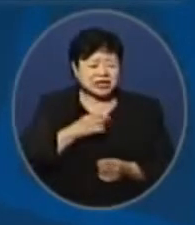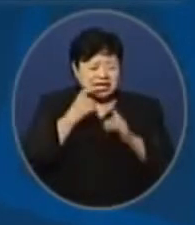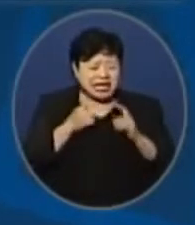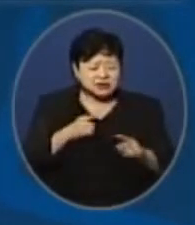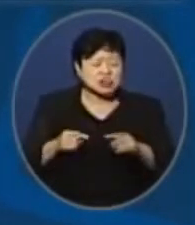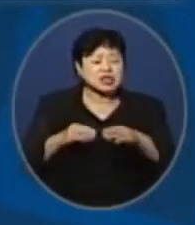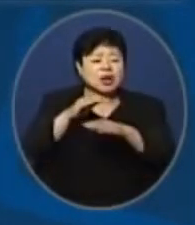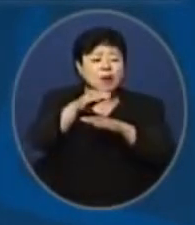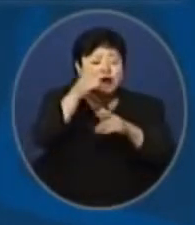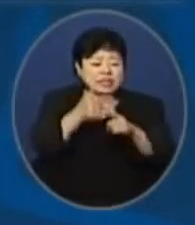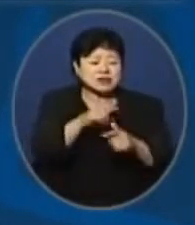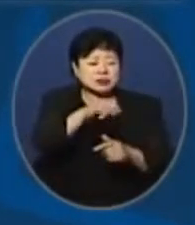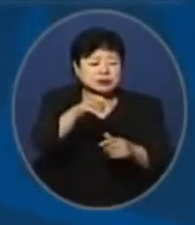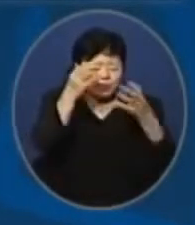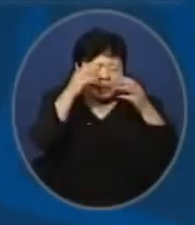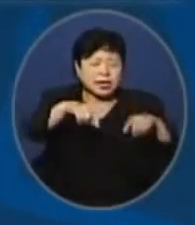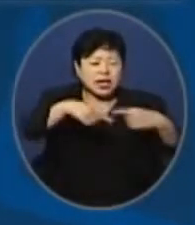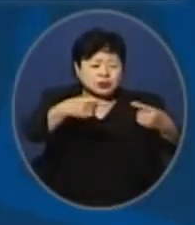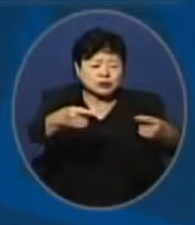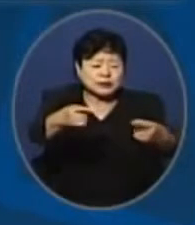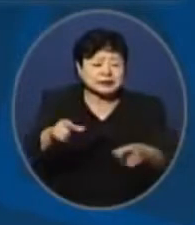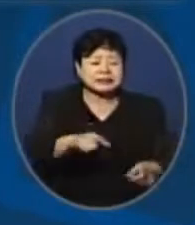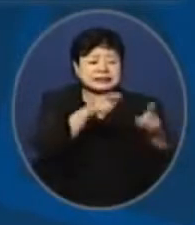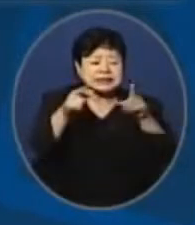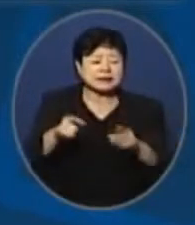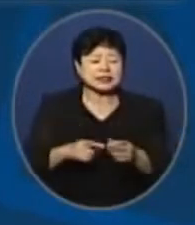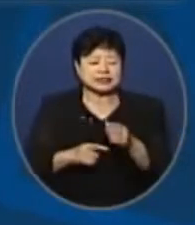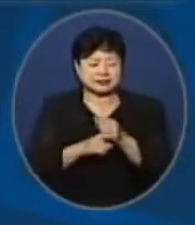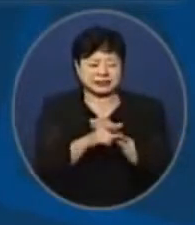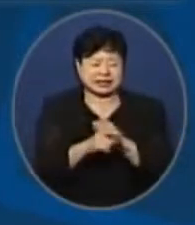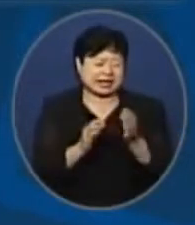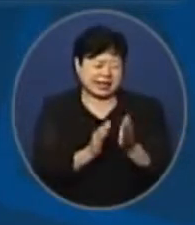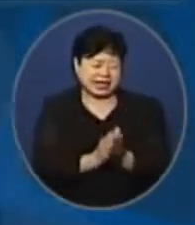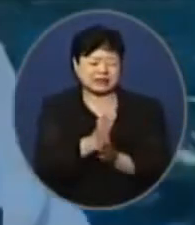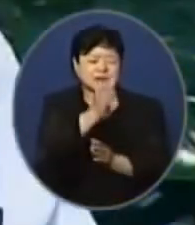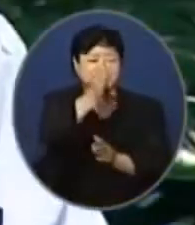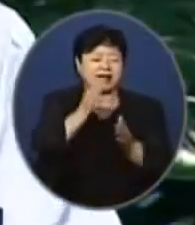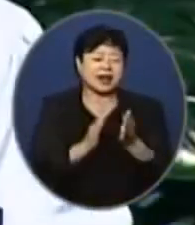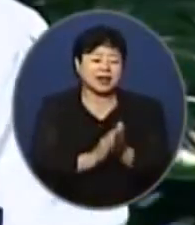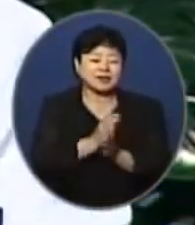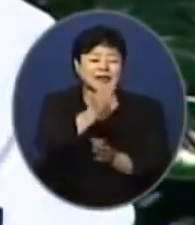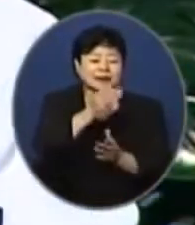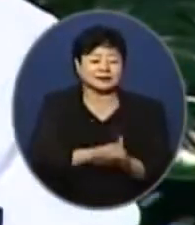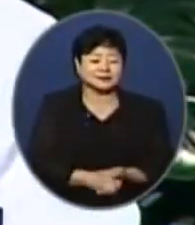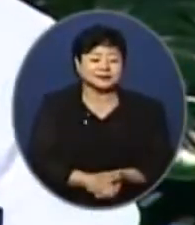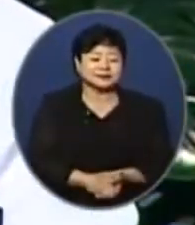넘어서 예수와 이웃의 고난에 동참하는 삶을 산다는 의미이다. 할렐루야! 할렐루야!